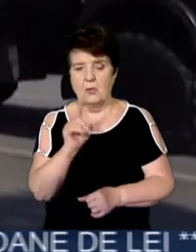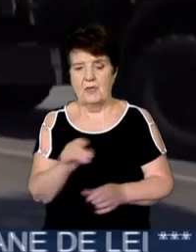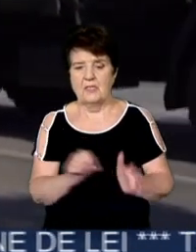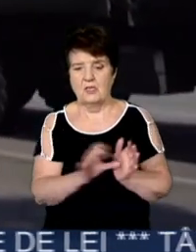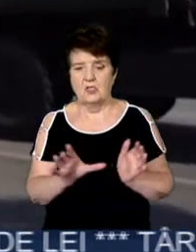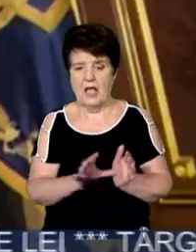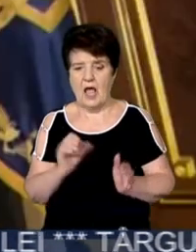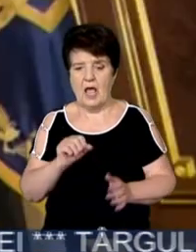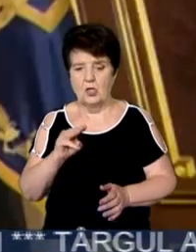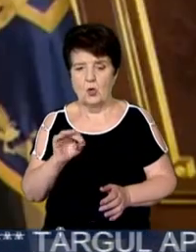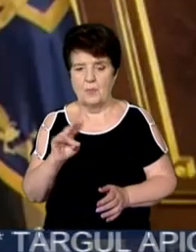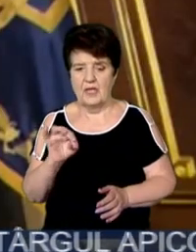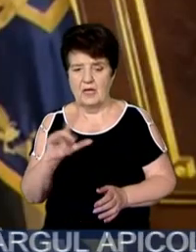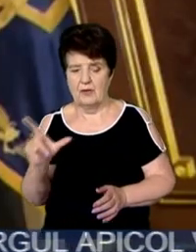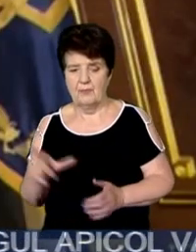Energie Atomică.